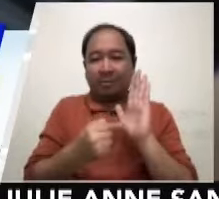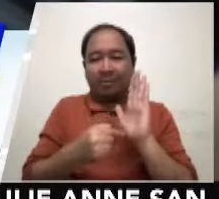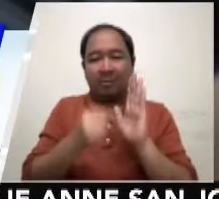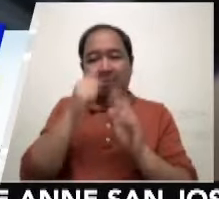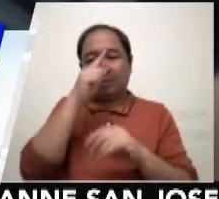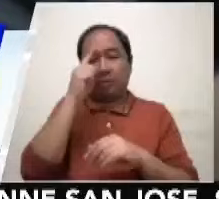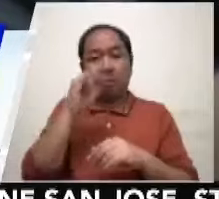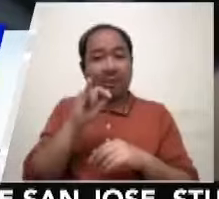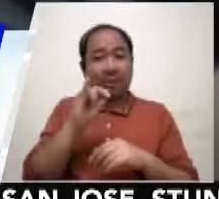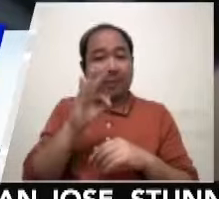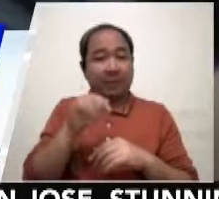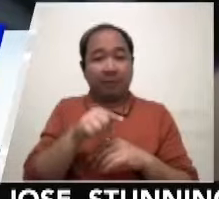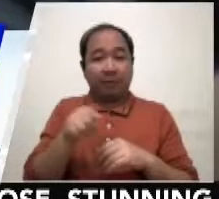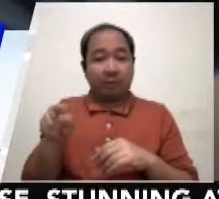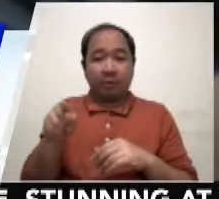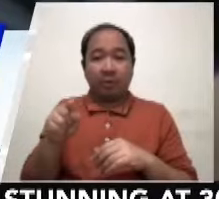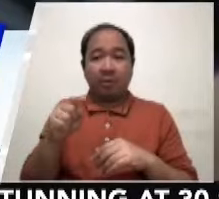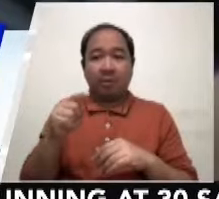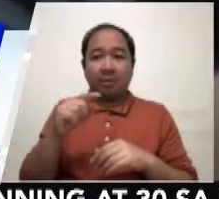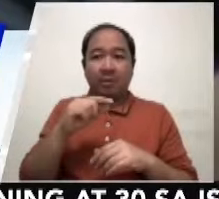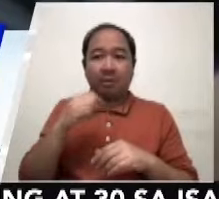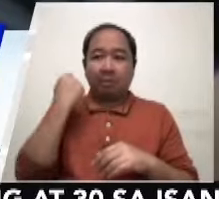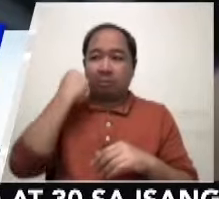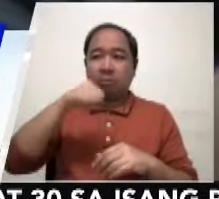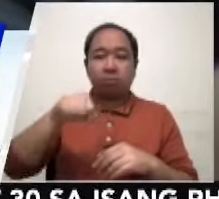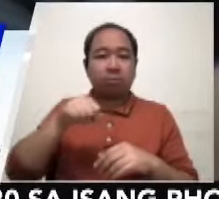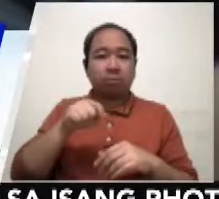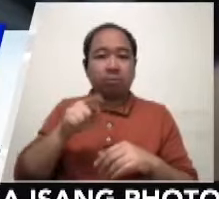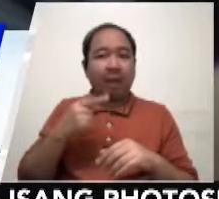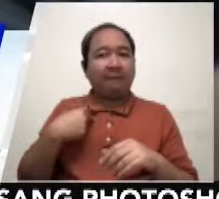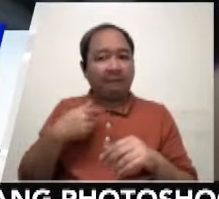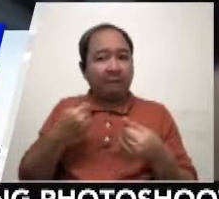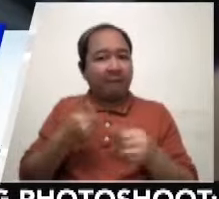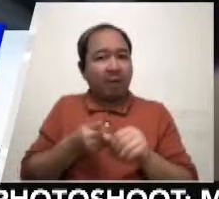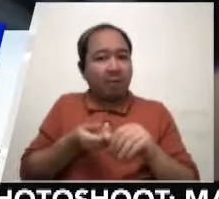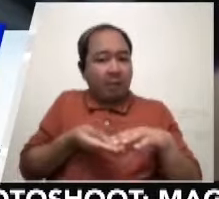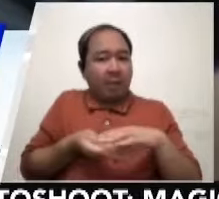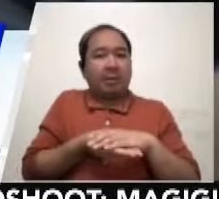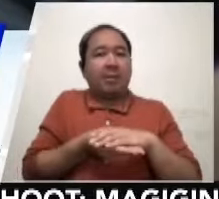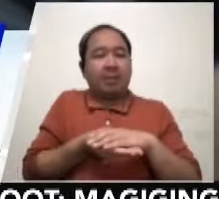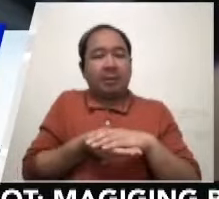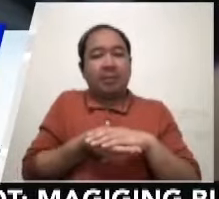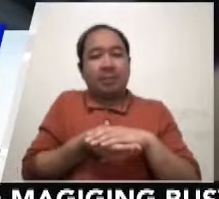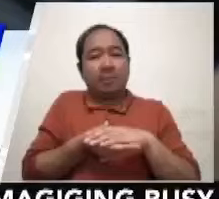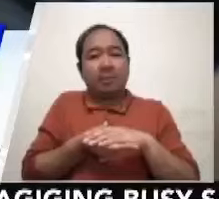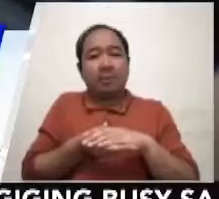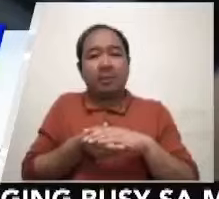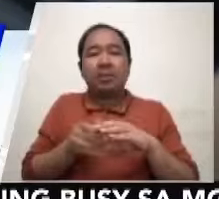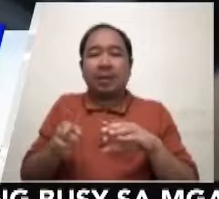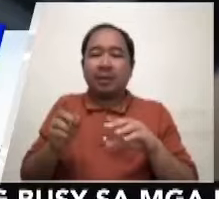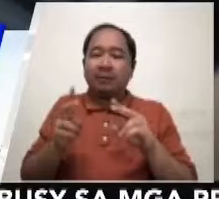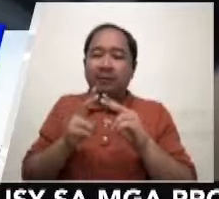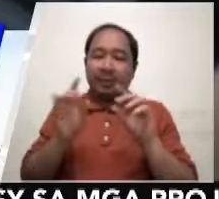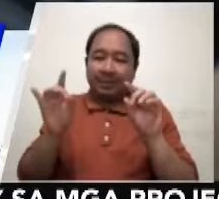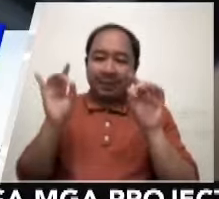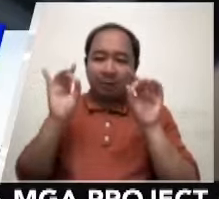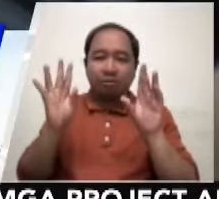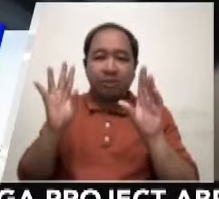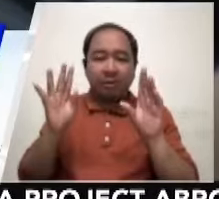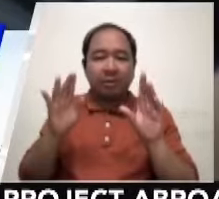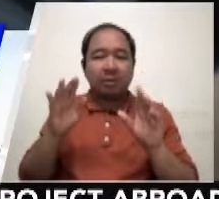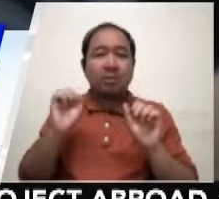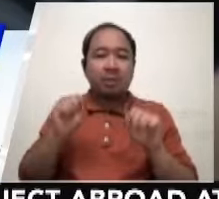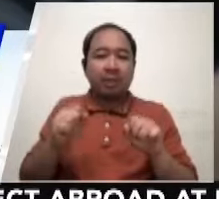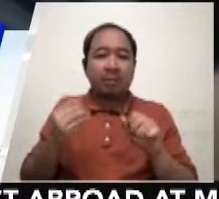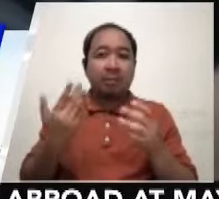dito tayo umayon sa under the table, quote unquote, malaki kasi yung risk na pwede kang mabaliktad,